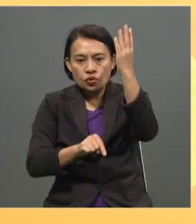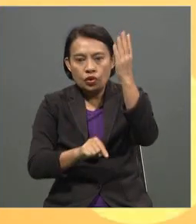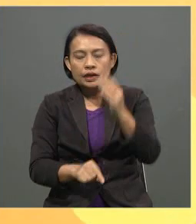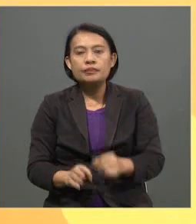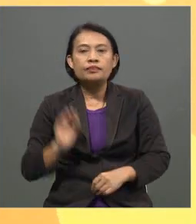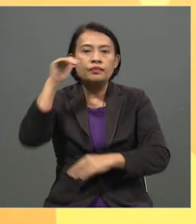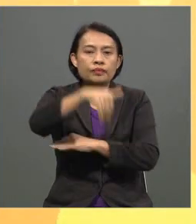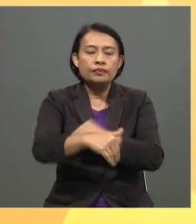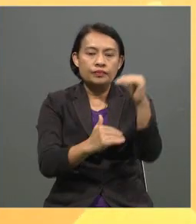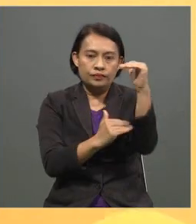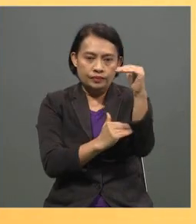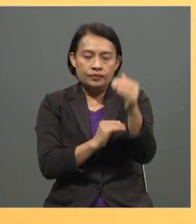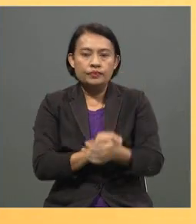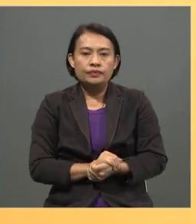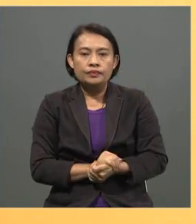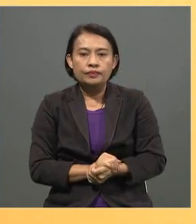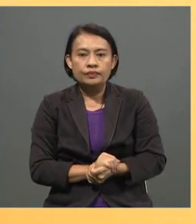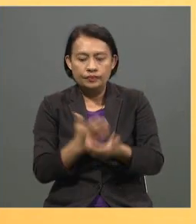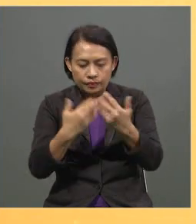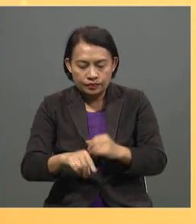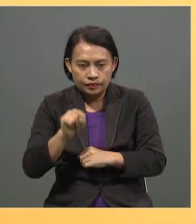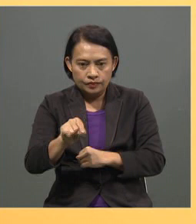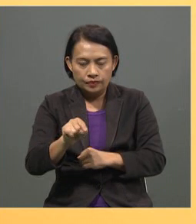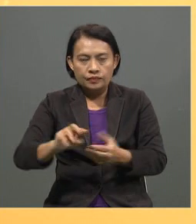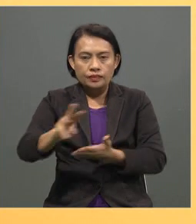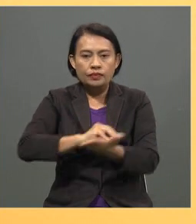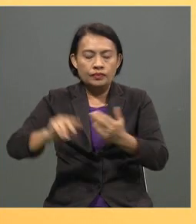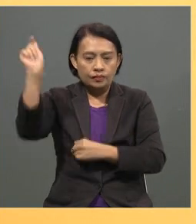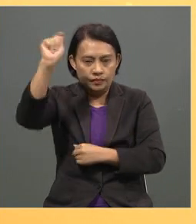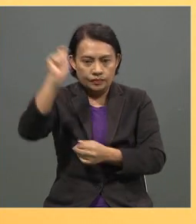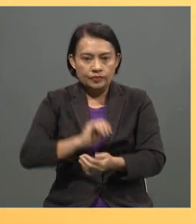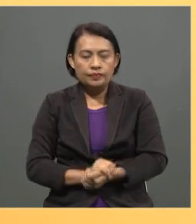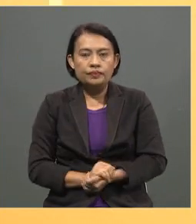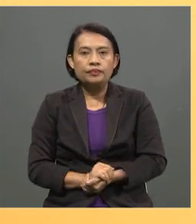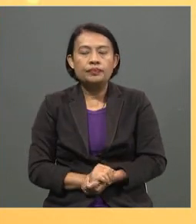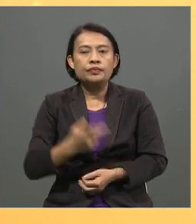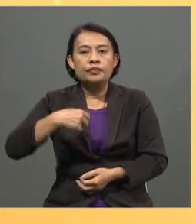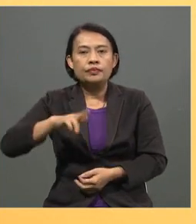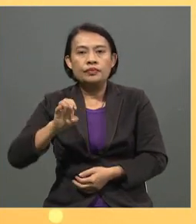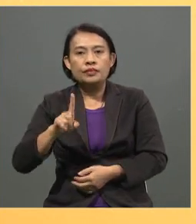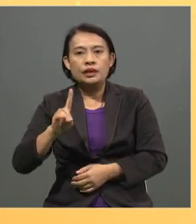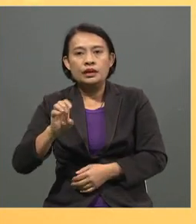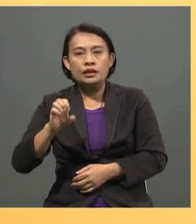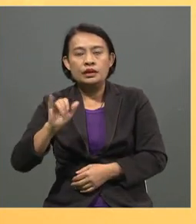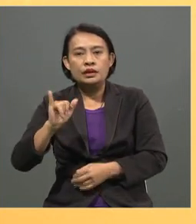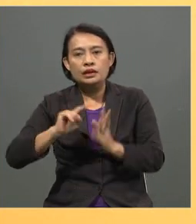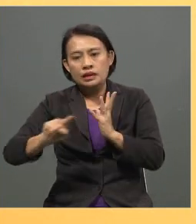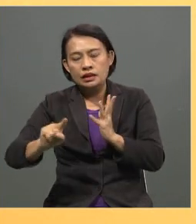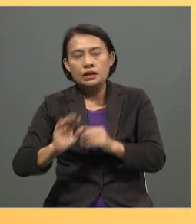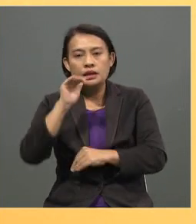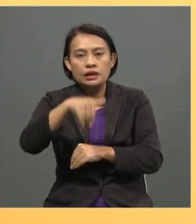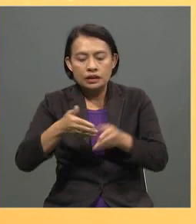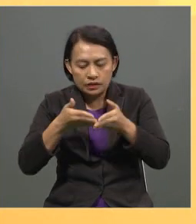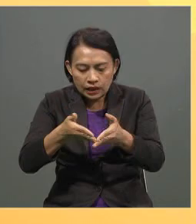สมเด็จพระปิ่นเกล้าที่ลาน 60ปีมหาวิทยาลัยธรรมศาสตร์ลานปรีดีพนมยงค์มหาวิทยาลัยธรรมศาสตร์ท่าช้าง